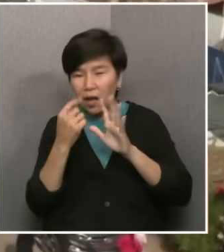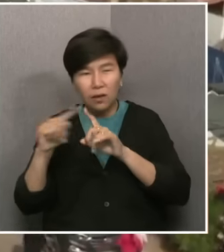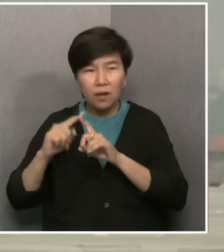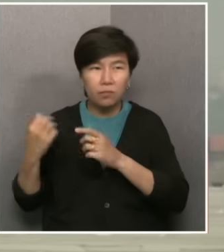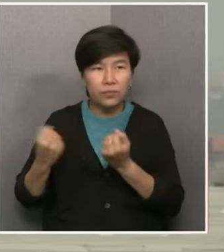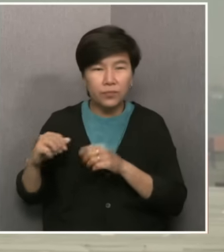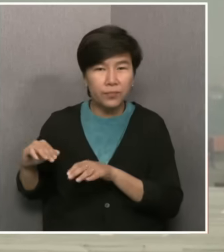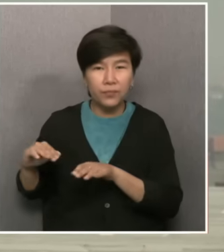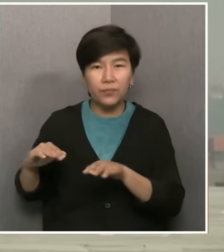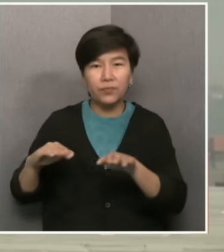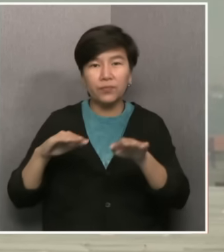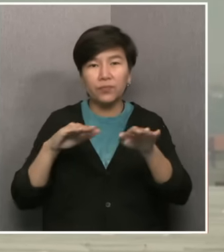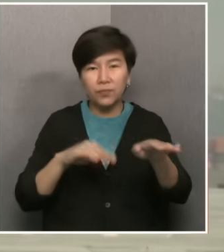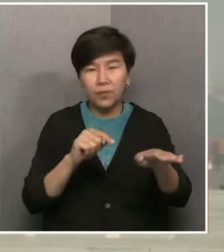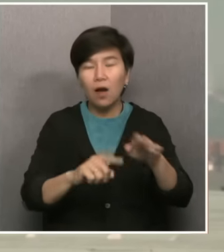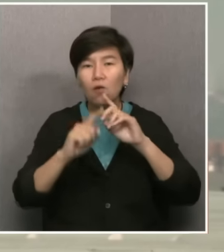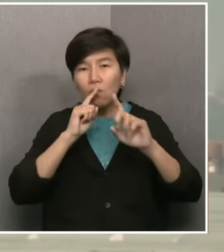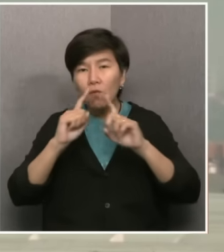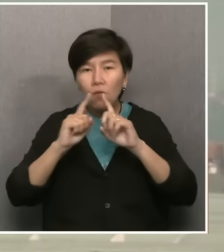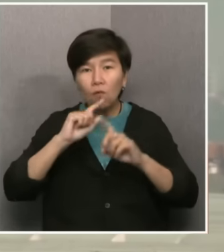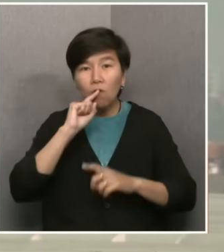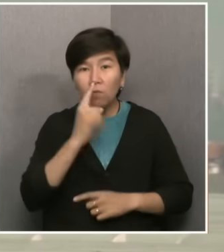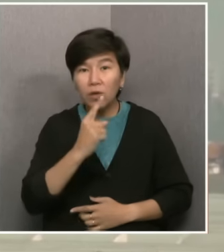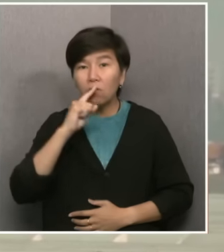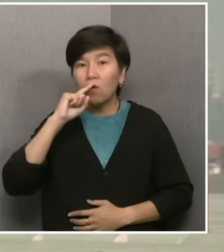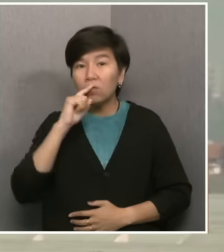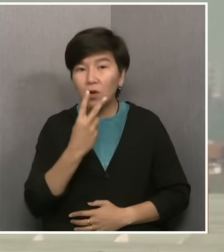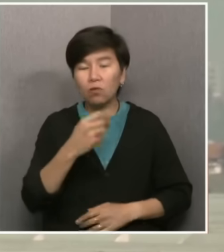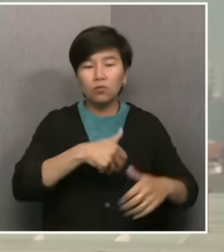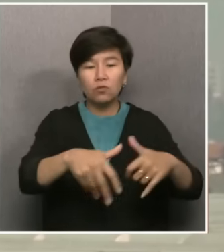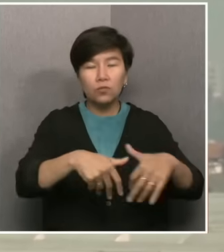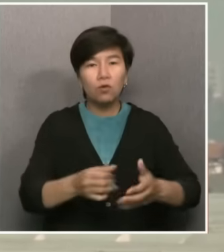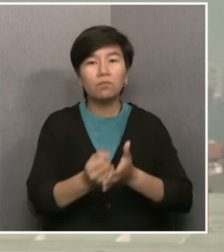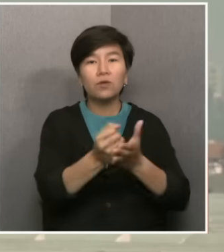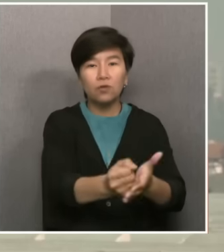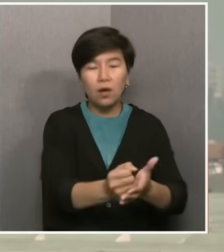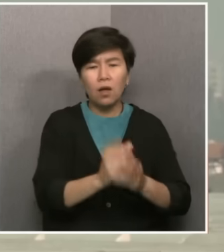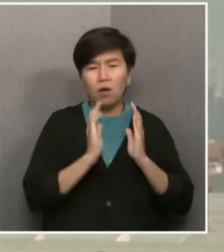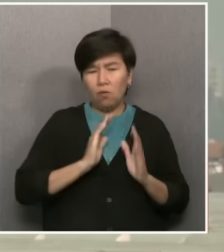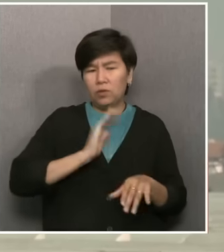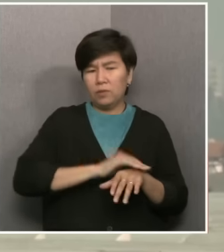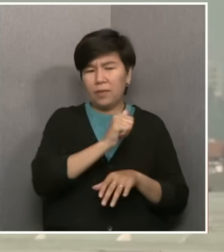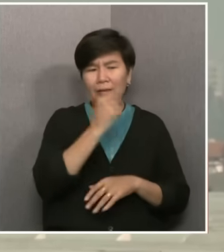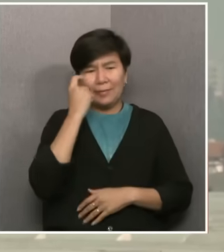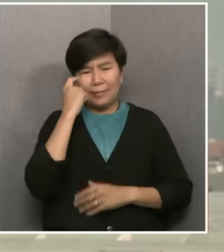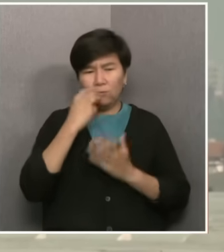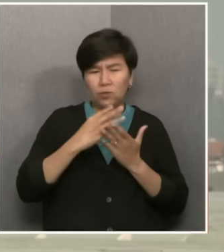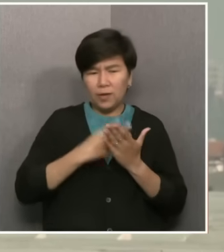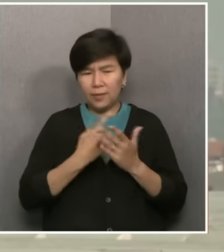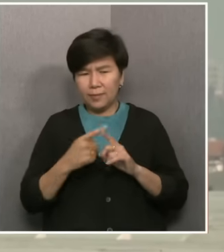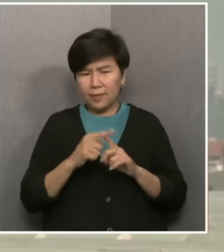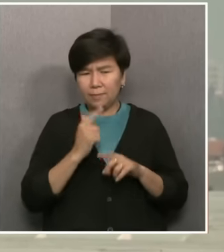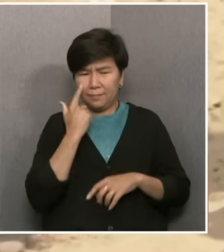ความช่วยเหลือด้านมนุษยธรรมแก่ผู้คนในฉนวนกาซ่าแต่ผู้เชี่ยวชาญก็ยังคงกังวลนะคะถึงวิกฤตด้าน